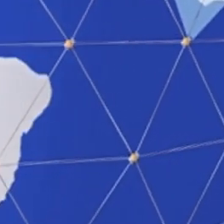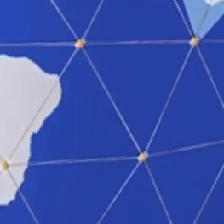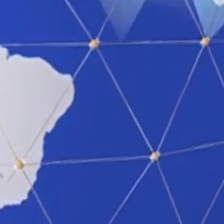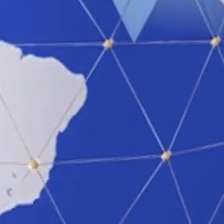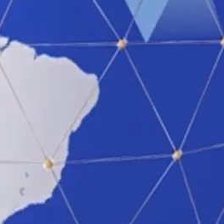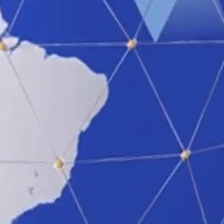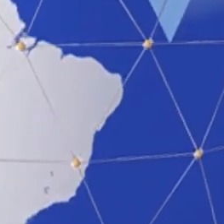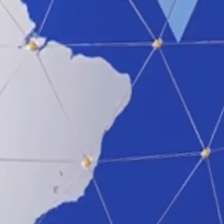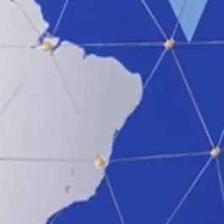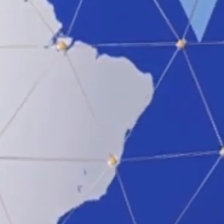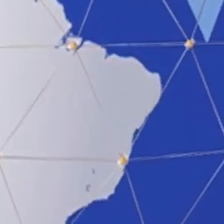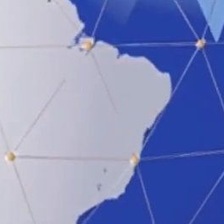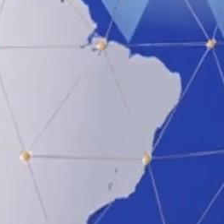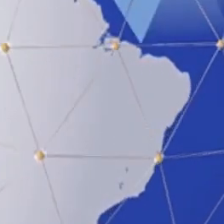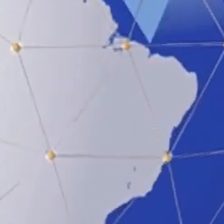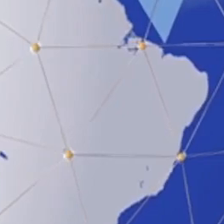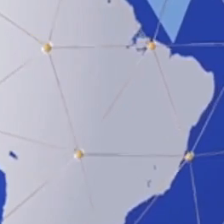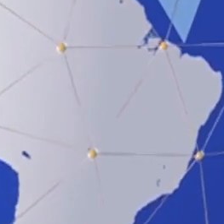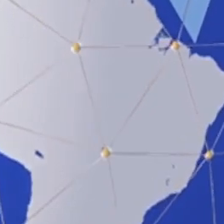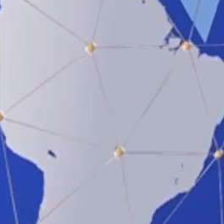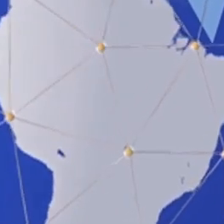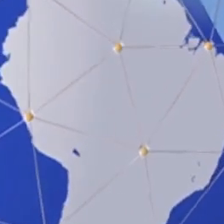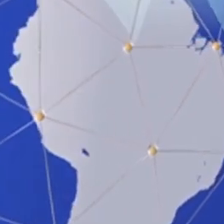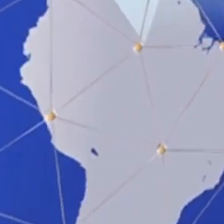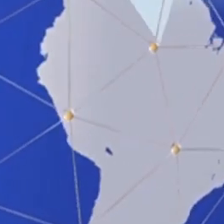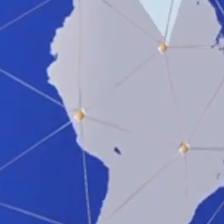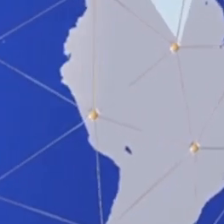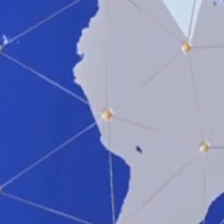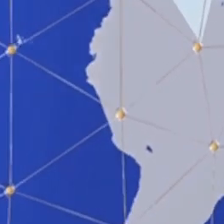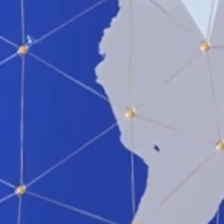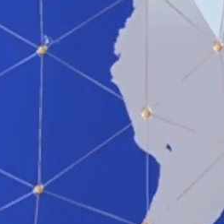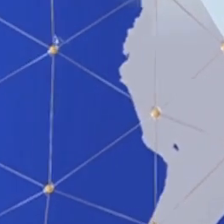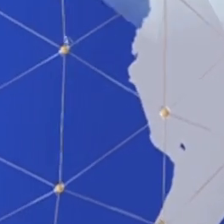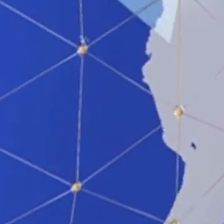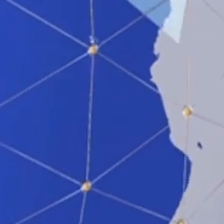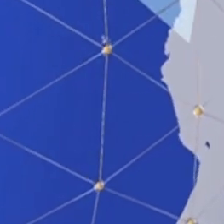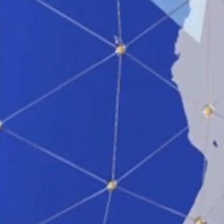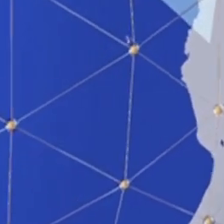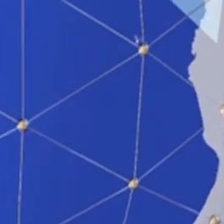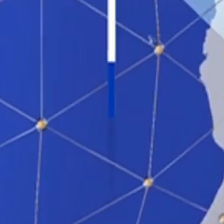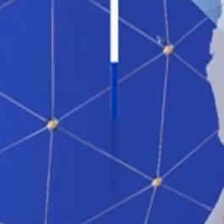explications sur le nouveau visage de l'assistance sanitaire au Bénin.